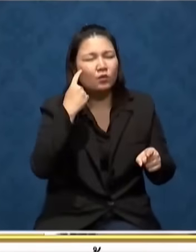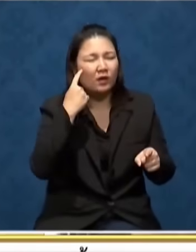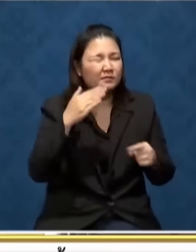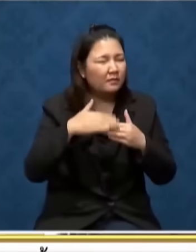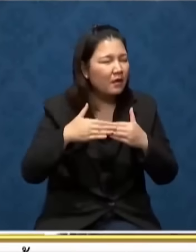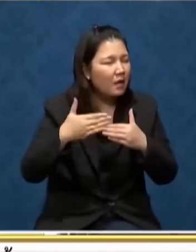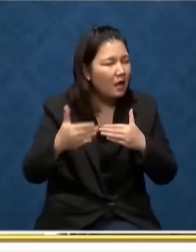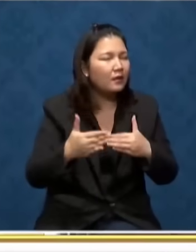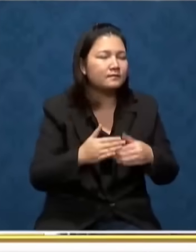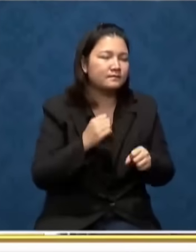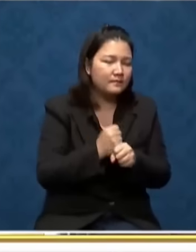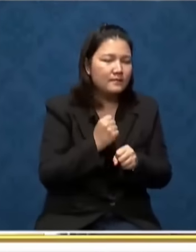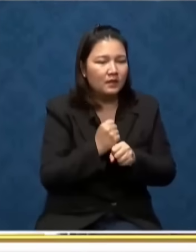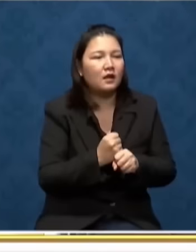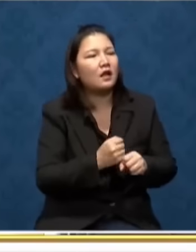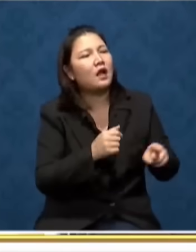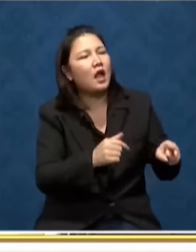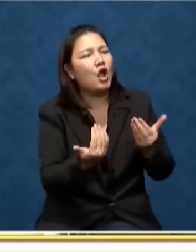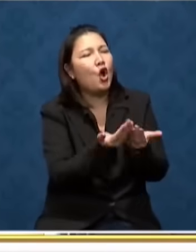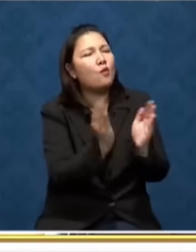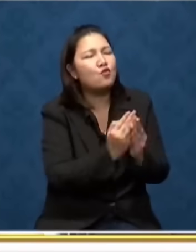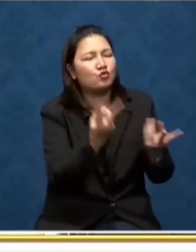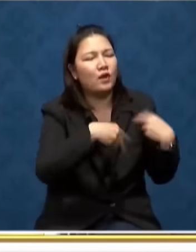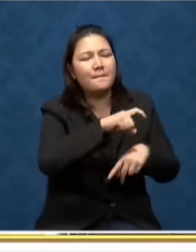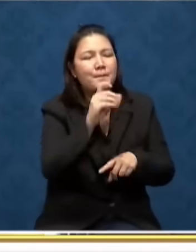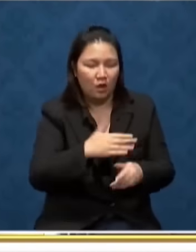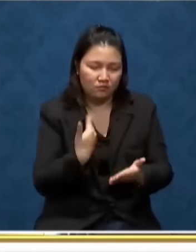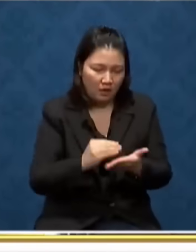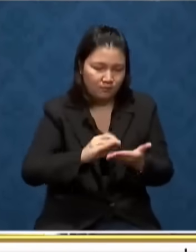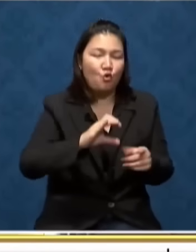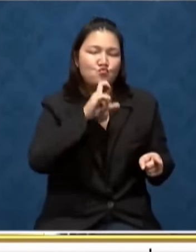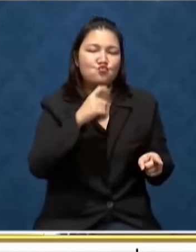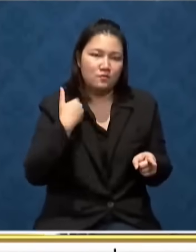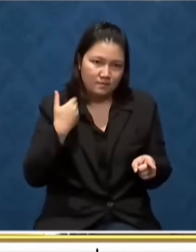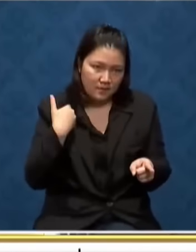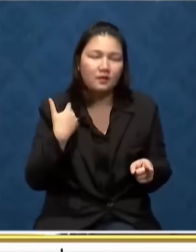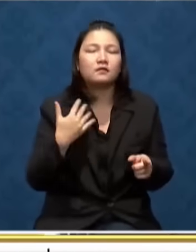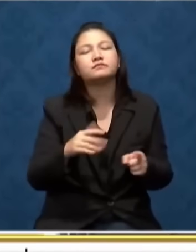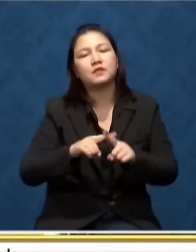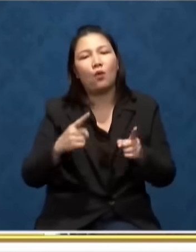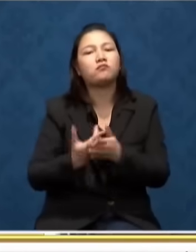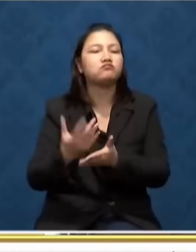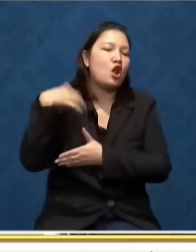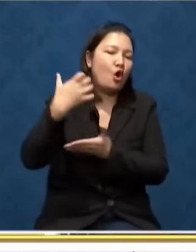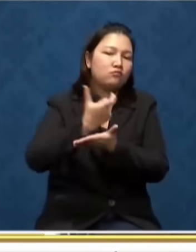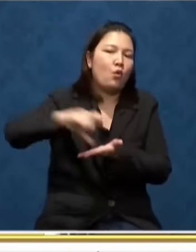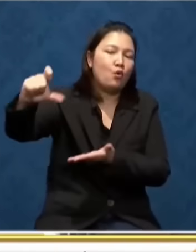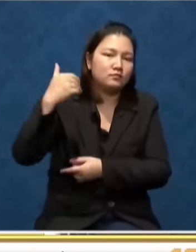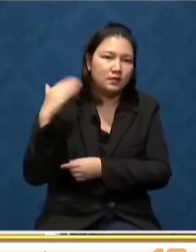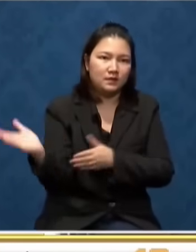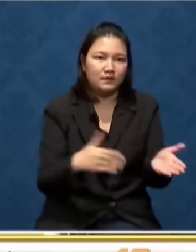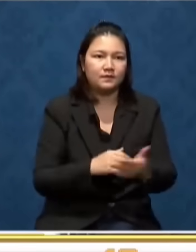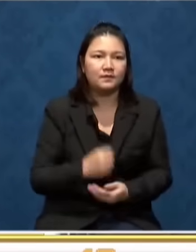ไม่ต้องการเป็นภาระของลูกหลาน263คนไทยถูกแก๊งคอลเซ็นเตอร์หลอกเงินไปที่ 700ล้าน